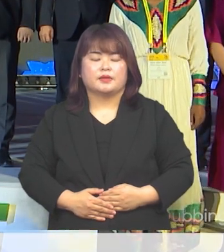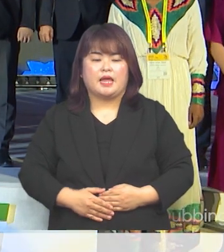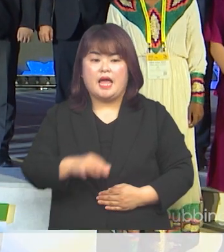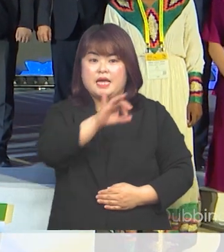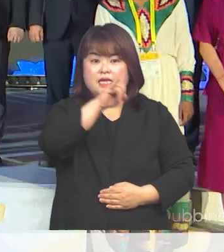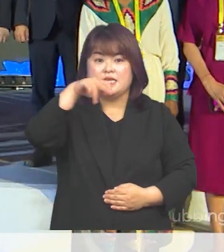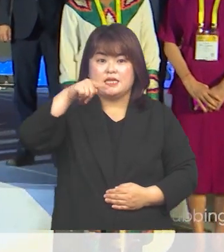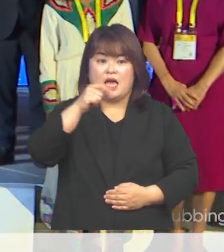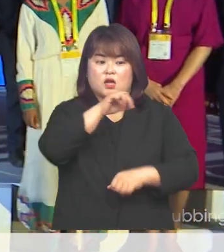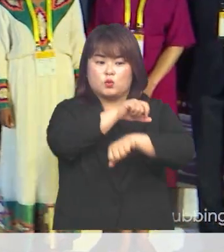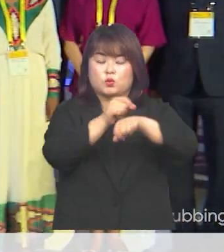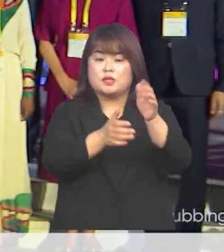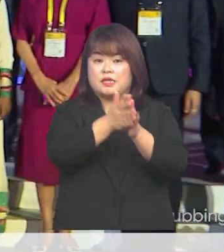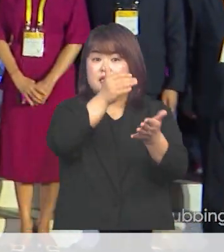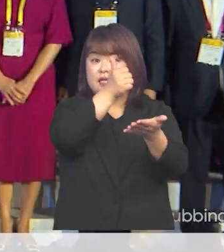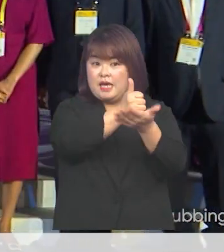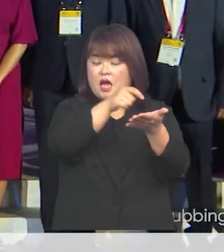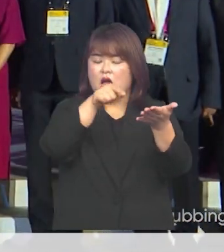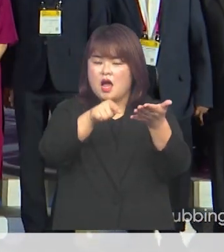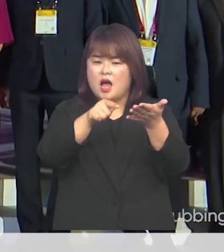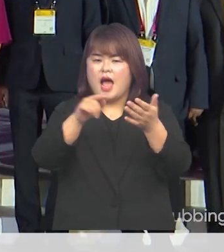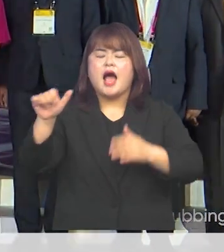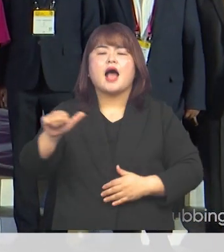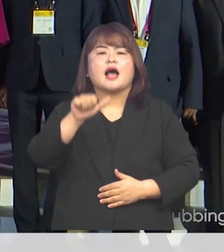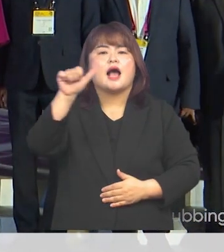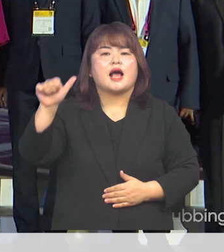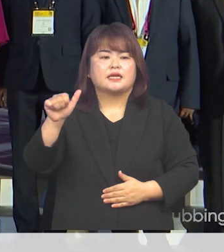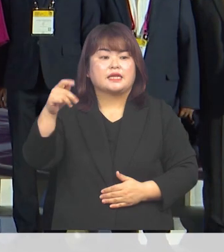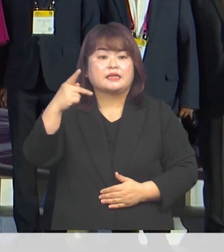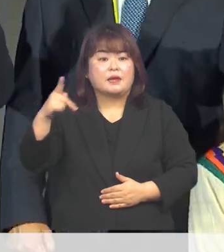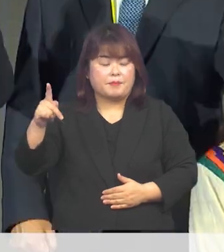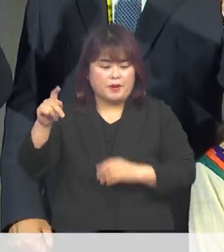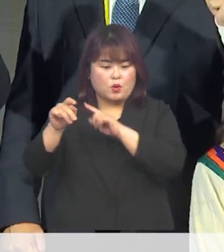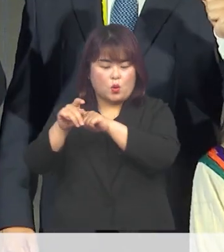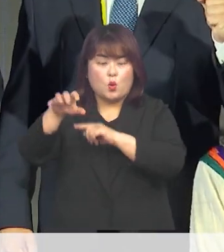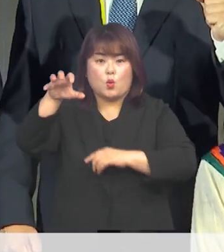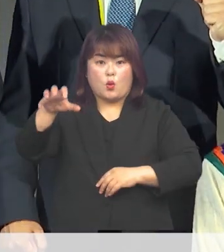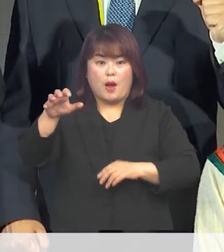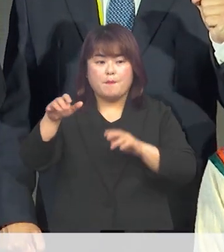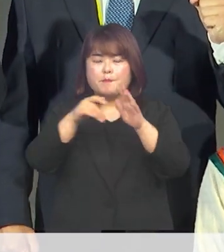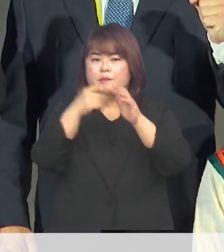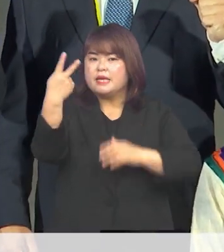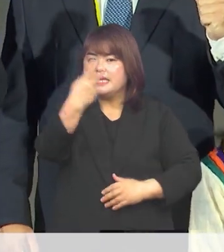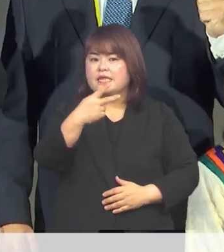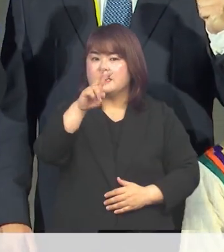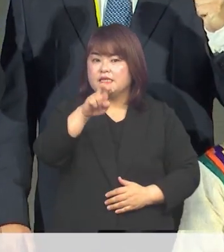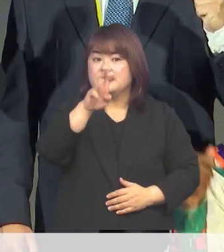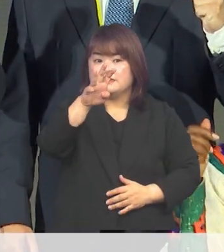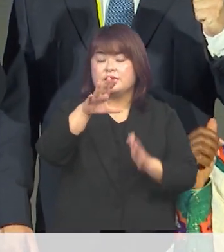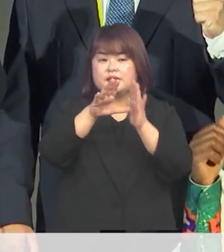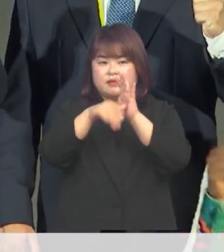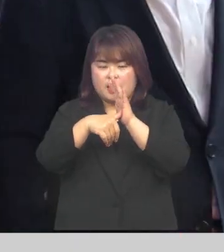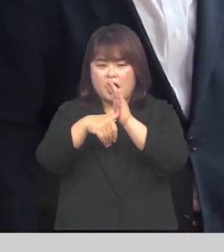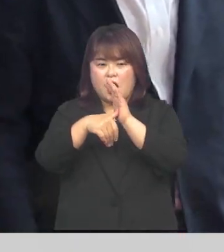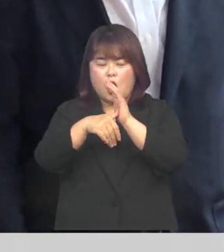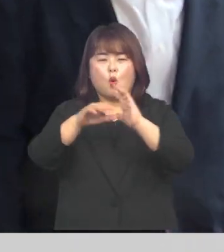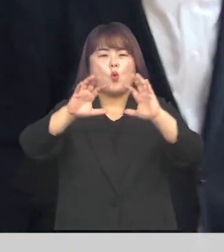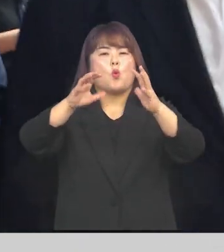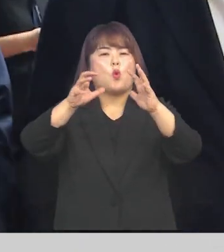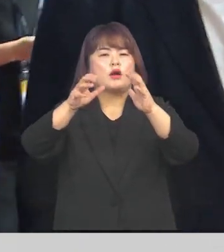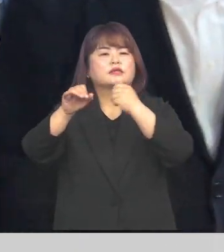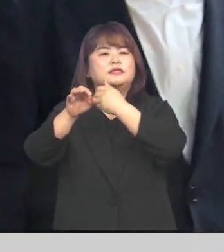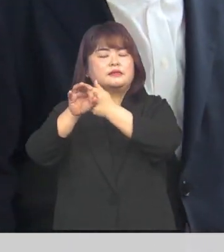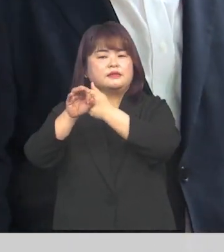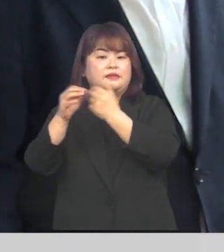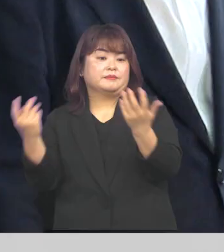이상일 용인특례시장은 6일 아시아 태평양 지역 최대 스마트시티 박람회인 2023 월드 스마트시티 엑스포